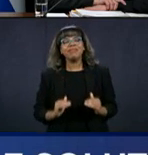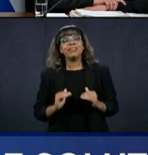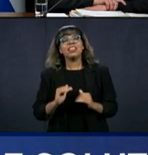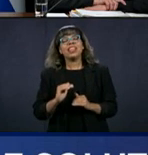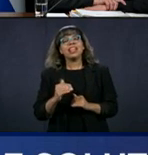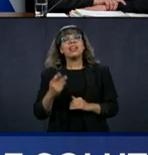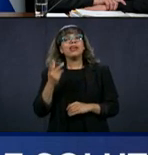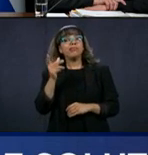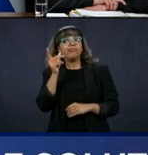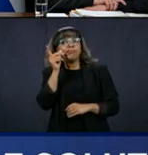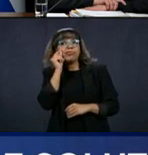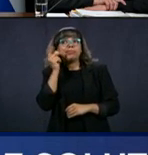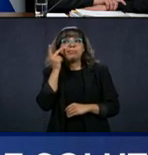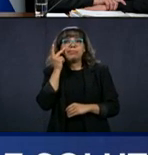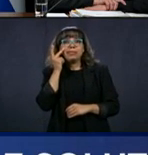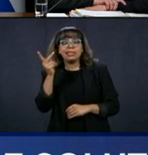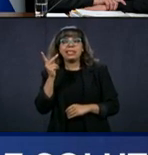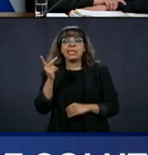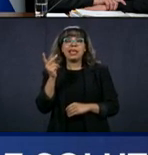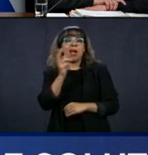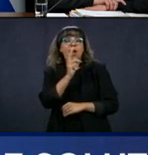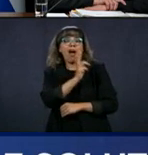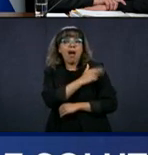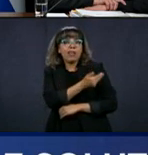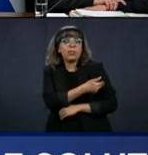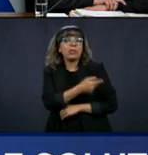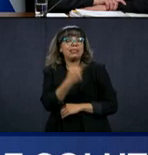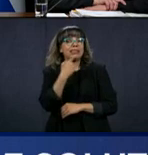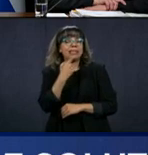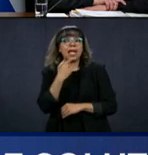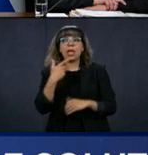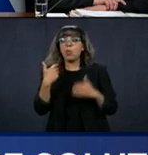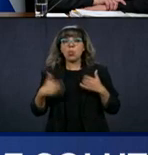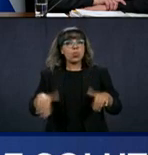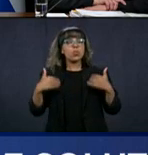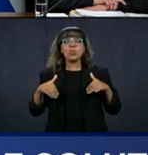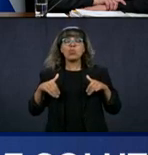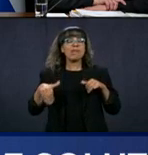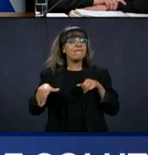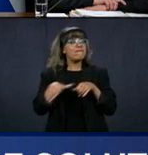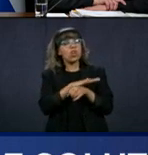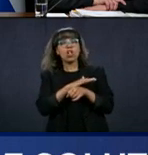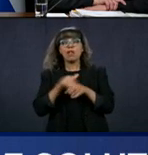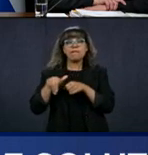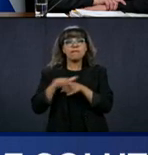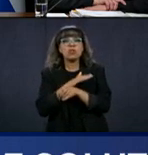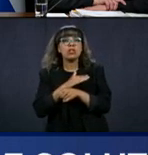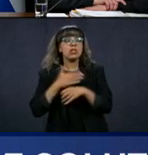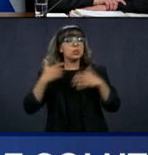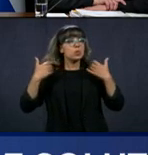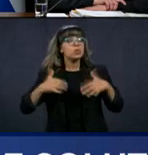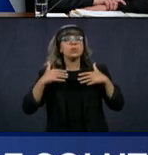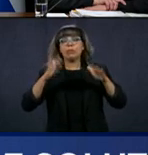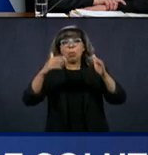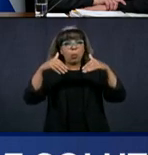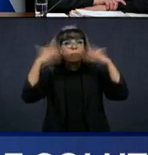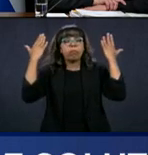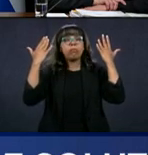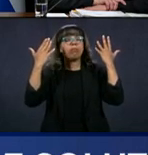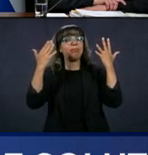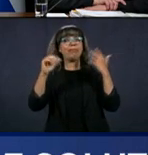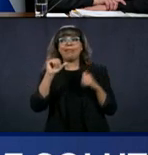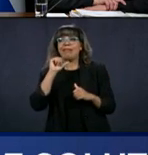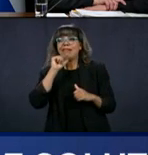On entend dire que les hôpitaux sont débordés à Montréal et qu'il y a des patients qui sont transférés jusqu'à Trois-Rivières. Comment est-ce possible et est-ce qu'il y